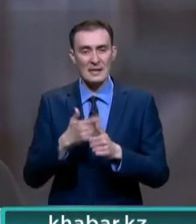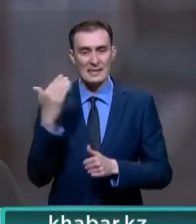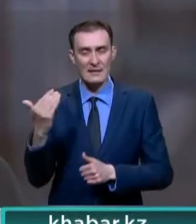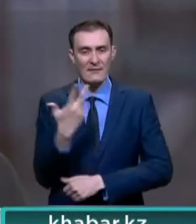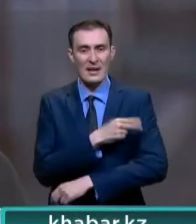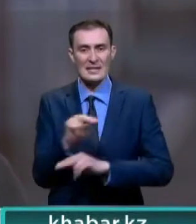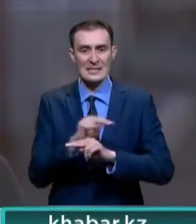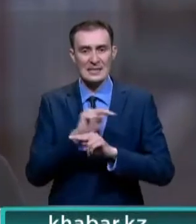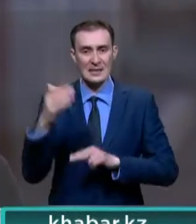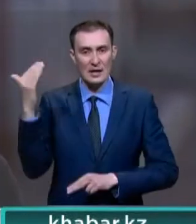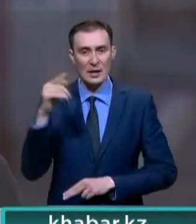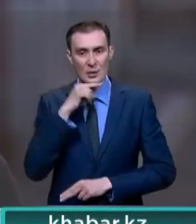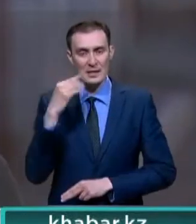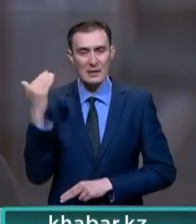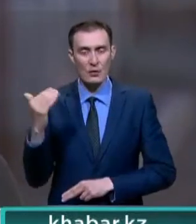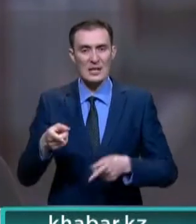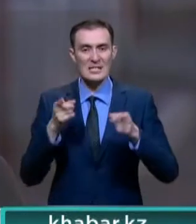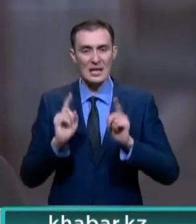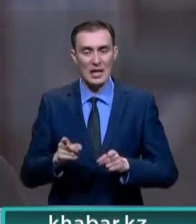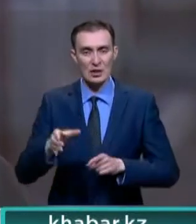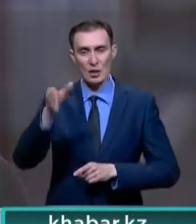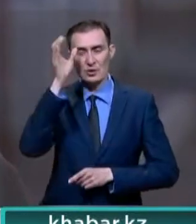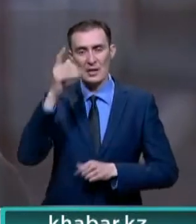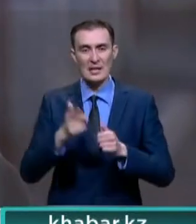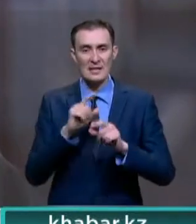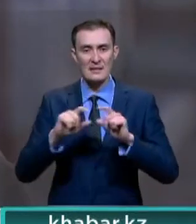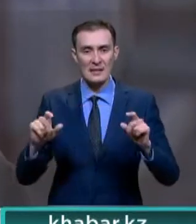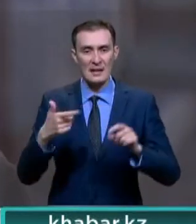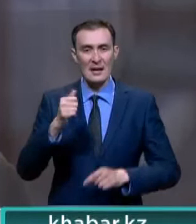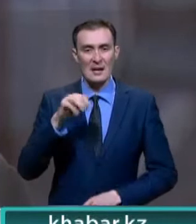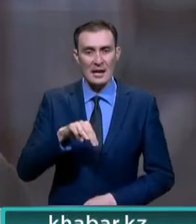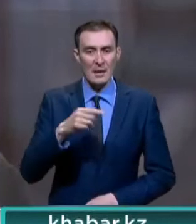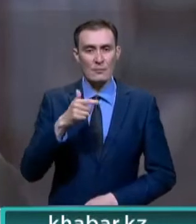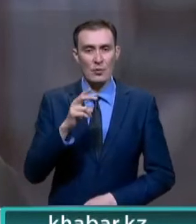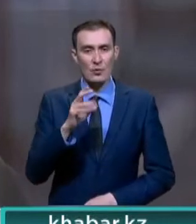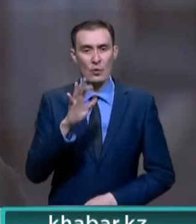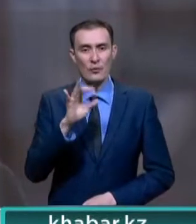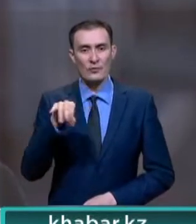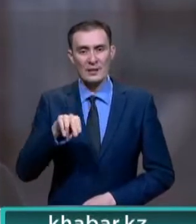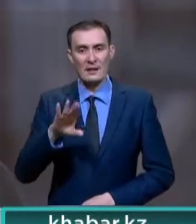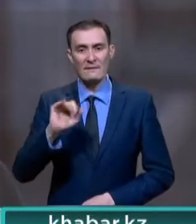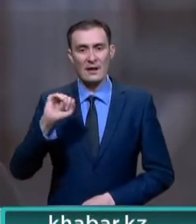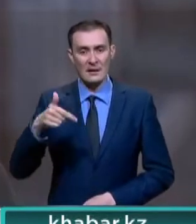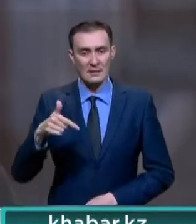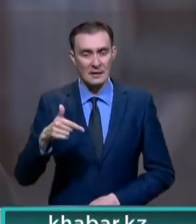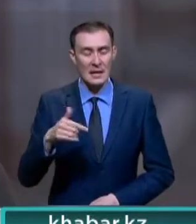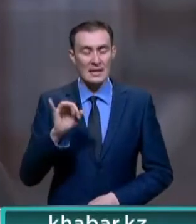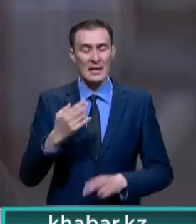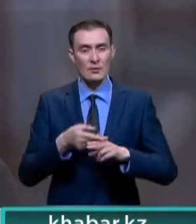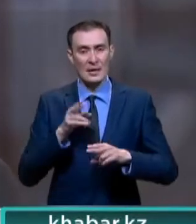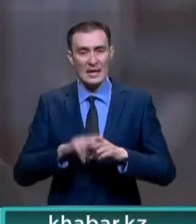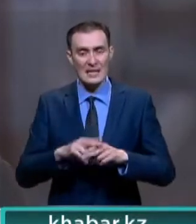вакцины. Его настоящее научное название – «ГамКовидВак». И